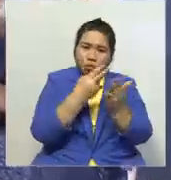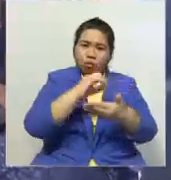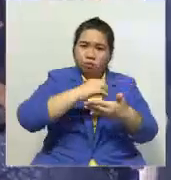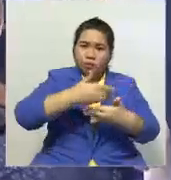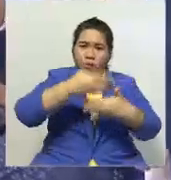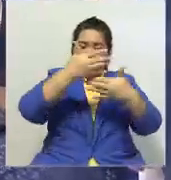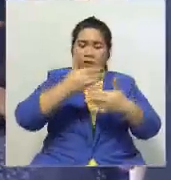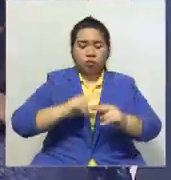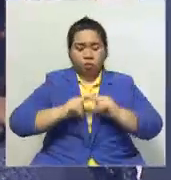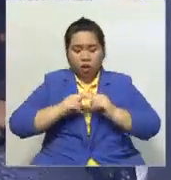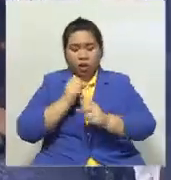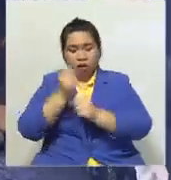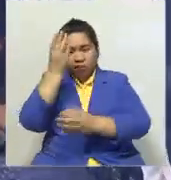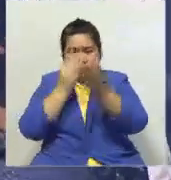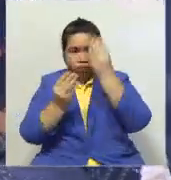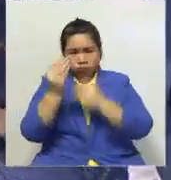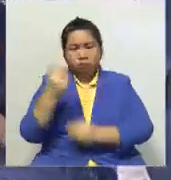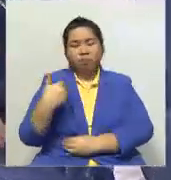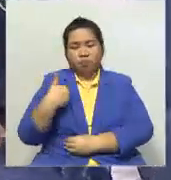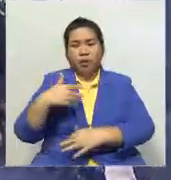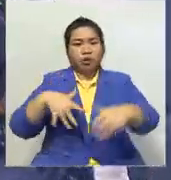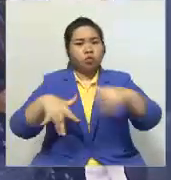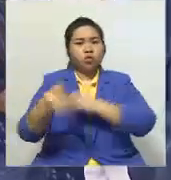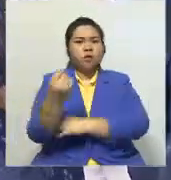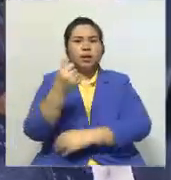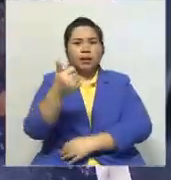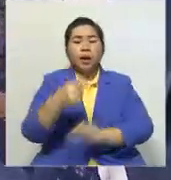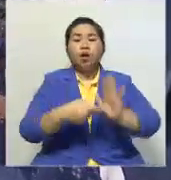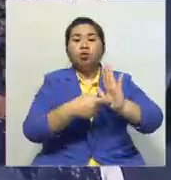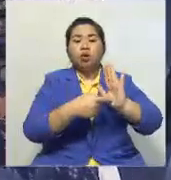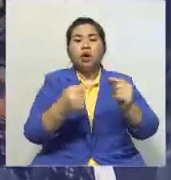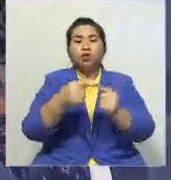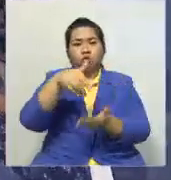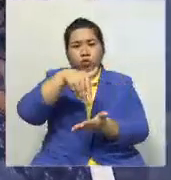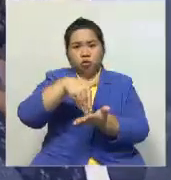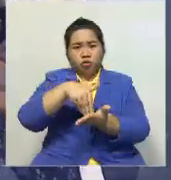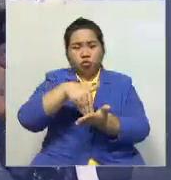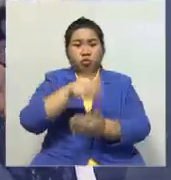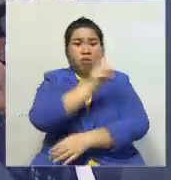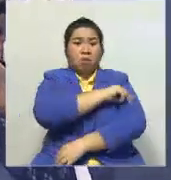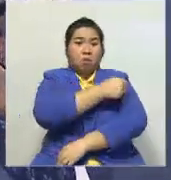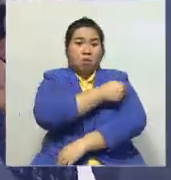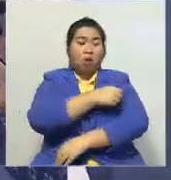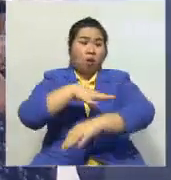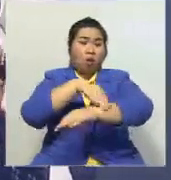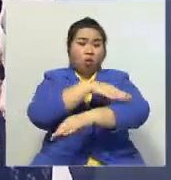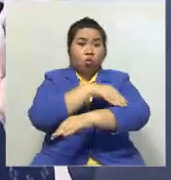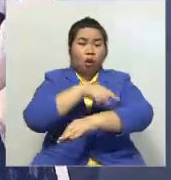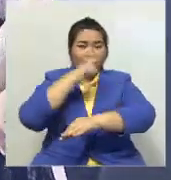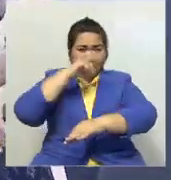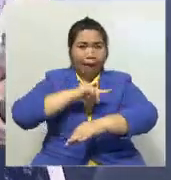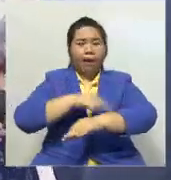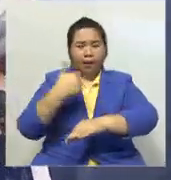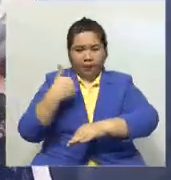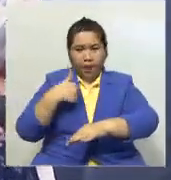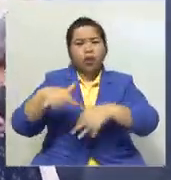ความรู้ด้วยตัวเองนะคะทำให้คนในพื้นที่มีความเข้มแข็งอย่างเช่นที่ศูนย์การแพทย์แผนไทยพนาแห่งนี้ค่ะก็จะมีการให้คน